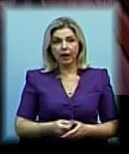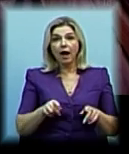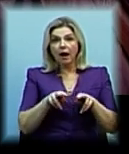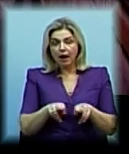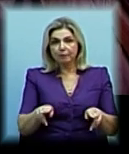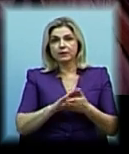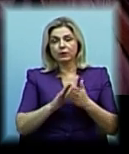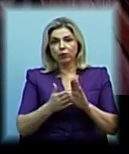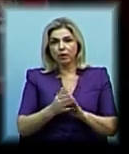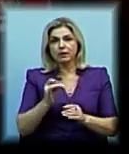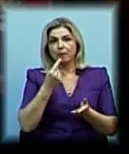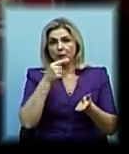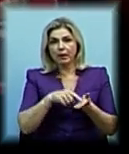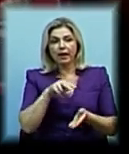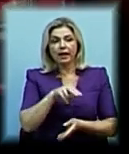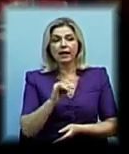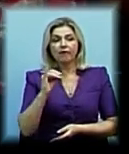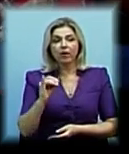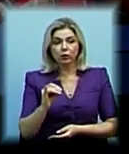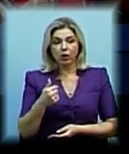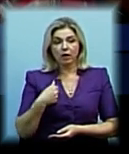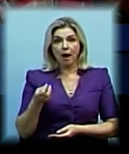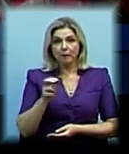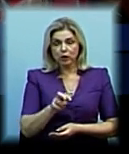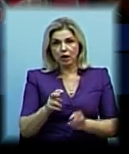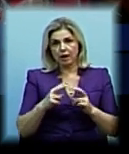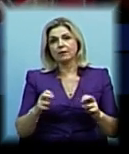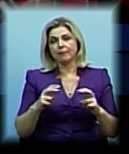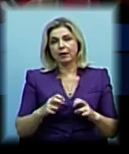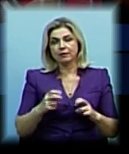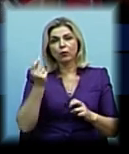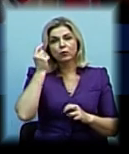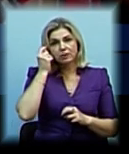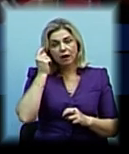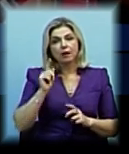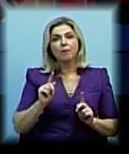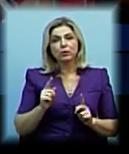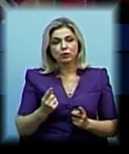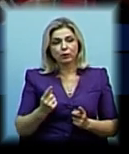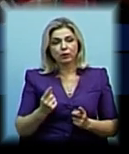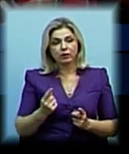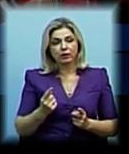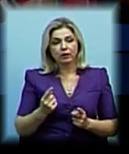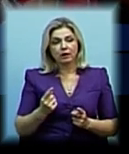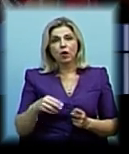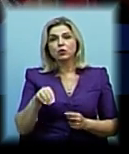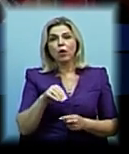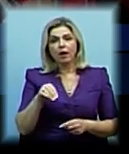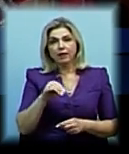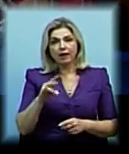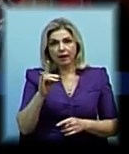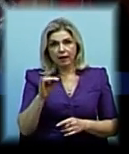аналогічній ситуації опинилася і Лілія Іванова. Прийшла розібратися, узнати, чому соляні у мене